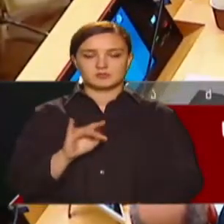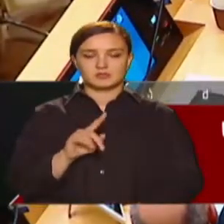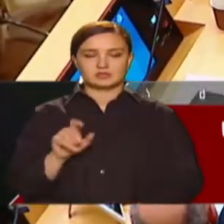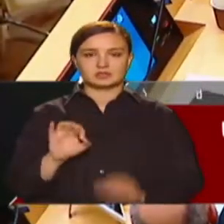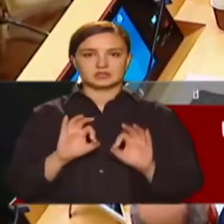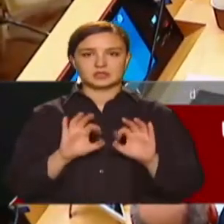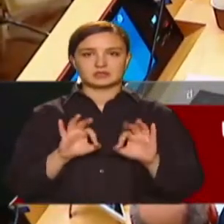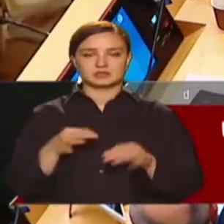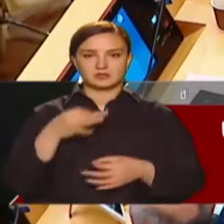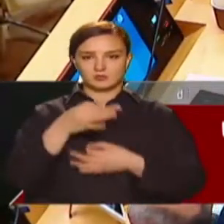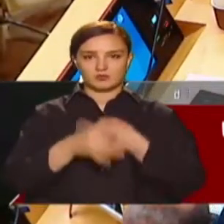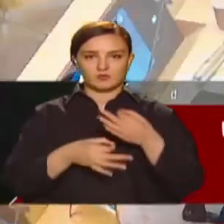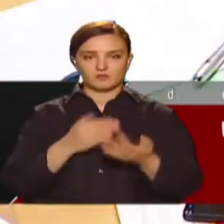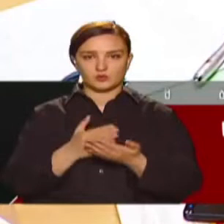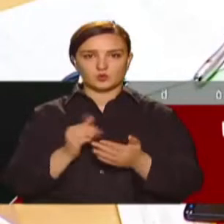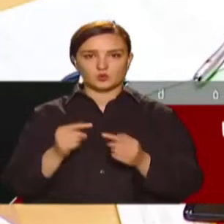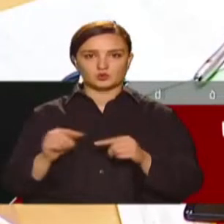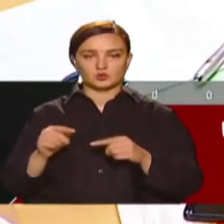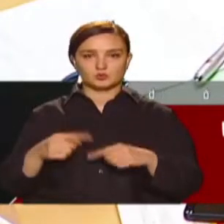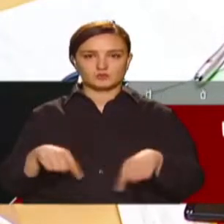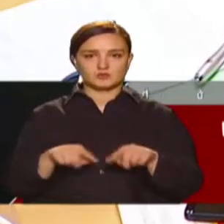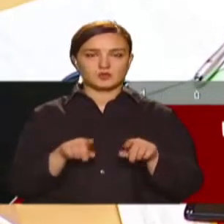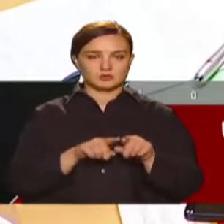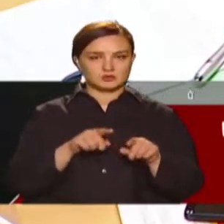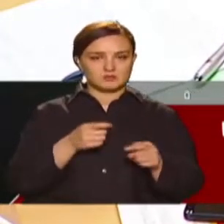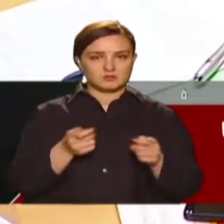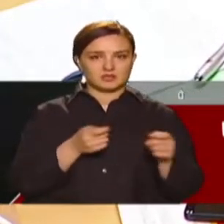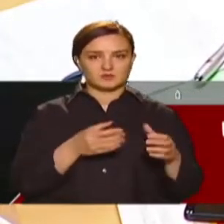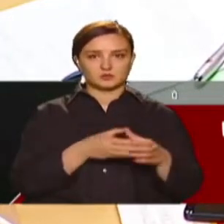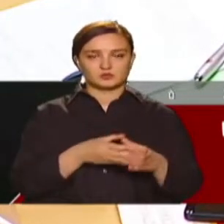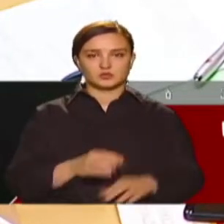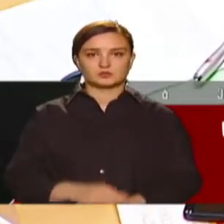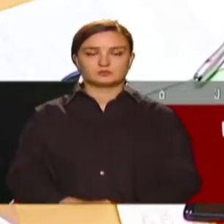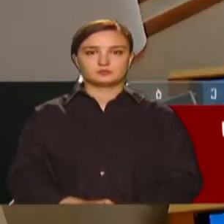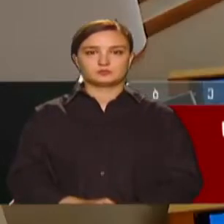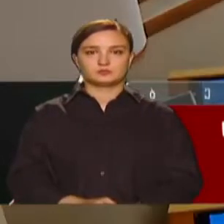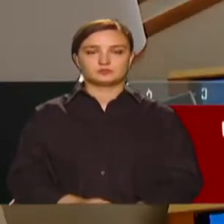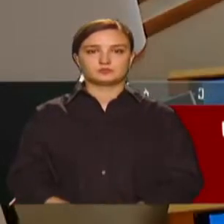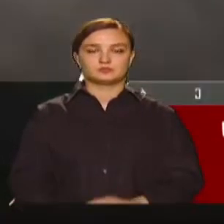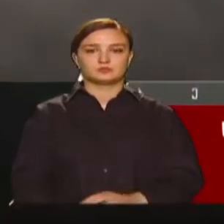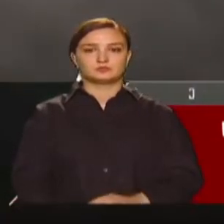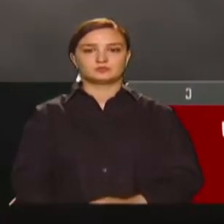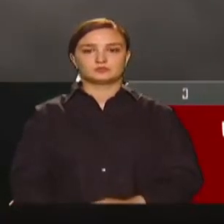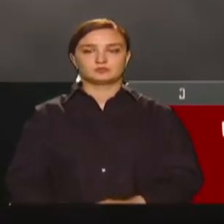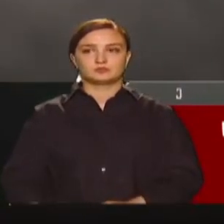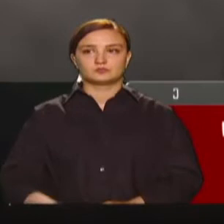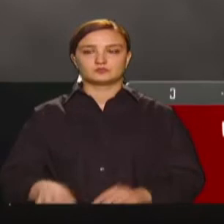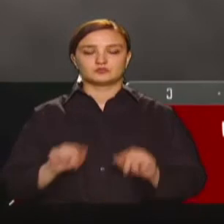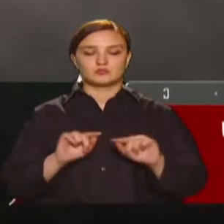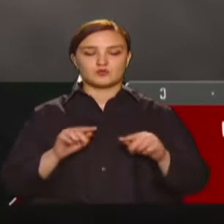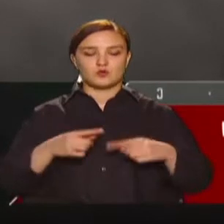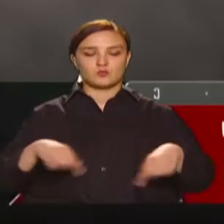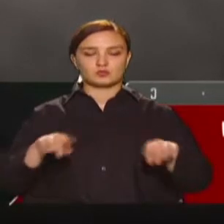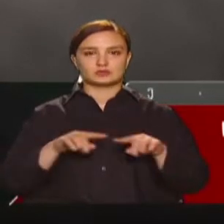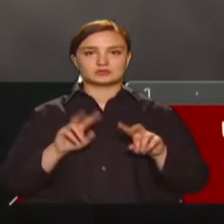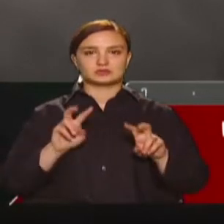განცხადებას გამოხმაურებები მოხდა როგორც ოპოზიციაში, ასევე მართველ გუნდში. Opoziciat წოდებული პარტიების წევრთა